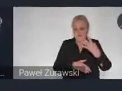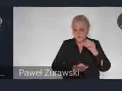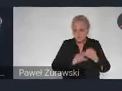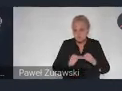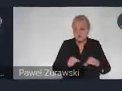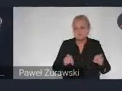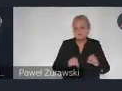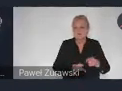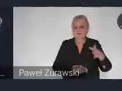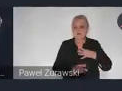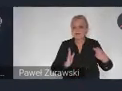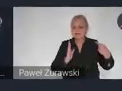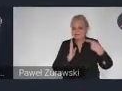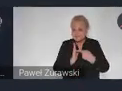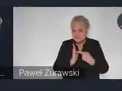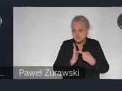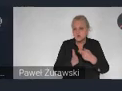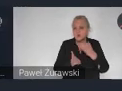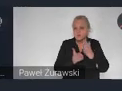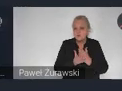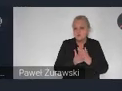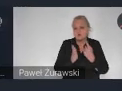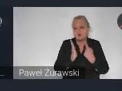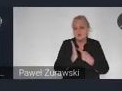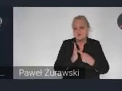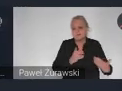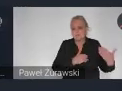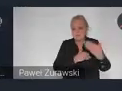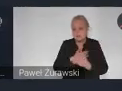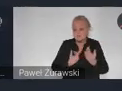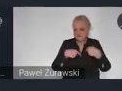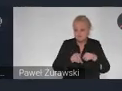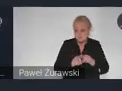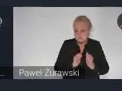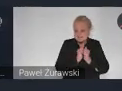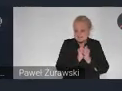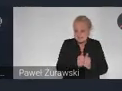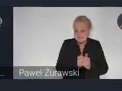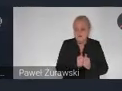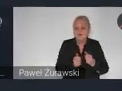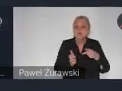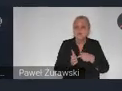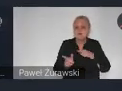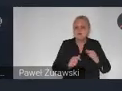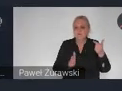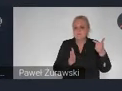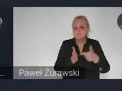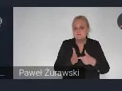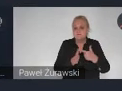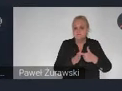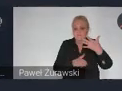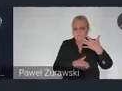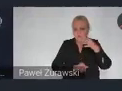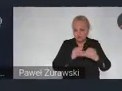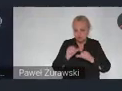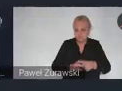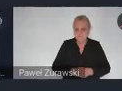wartością docelową już tą ostateczną na koniec realizacji zadania czyli na 2025